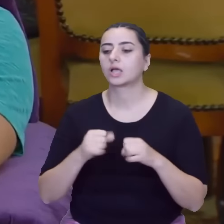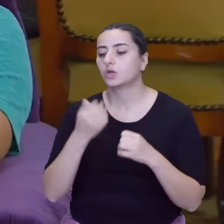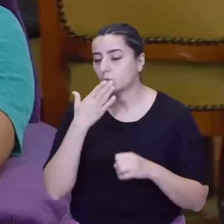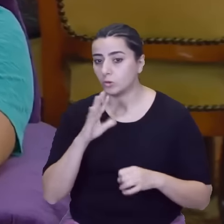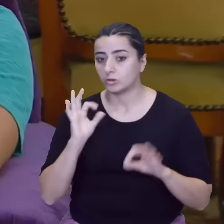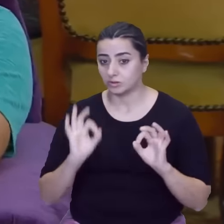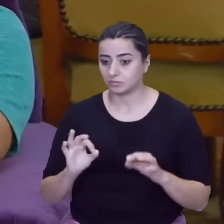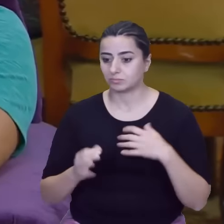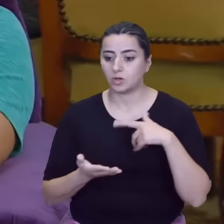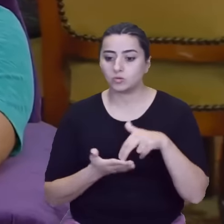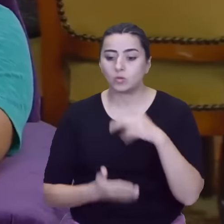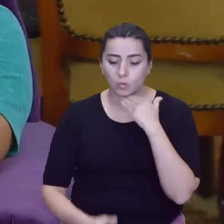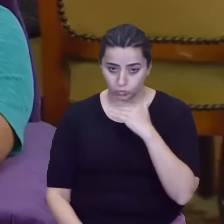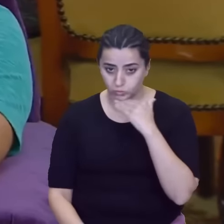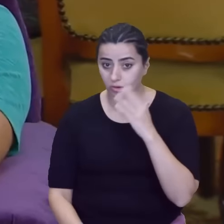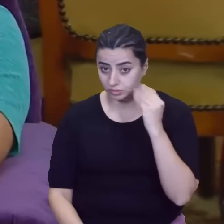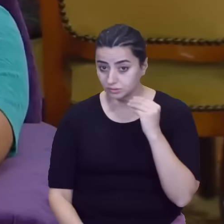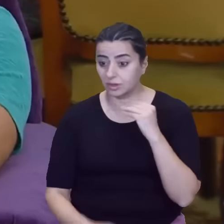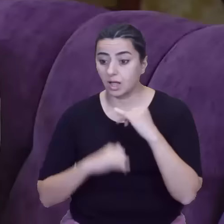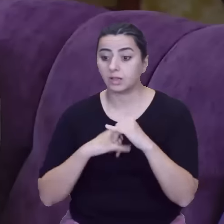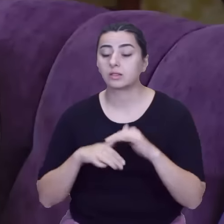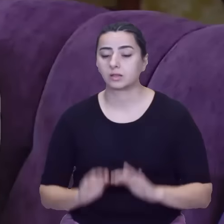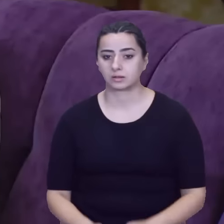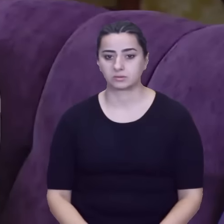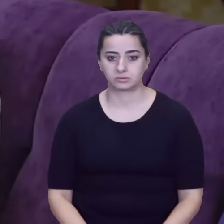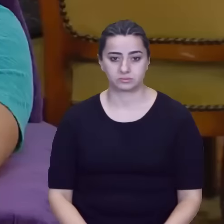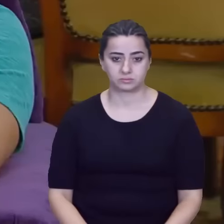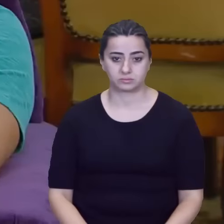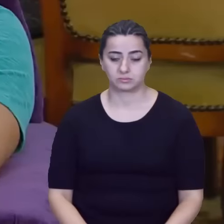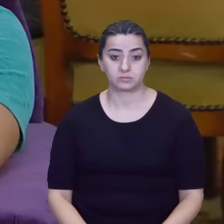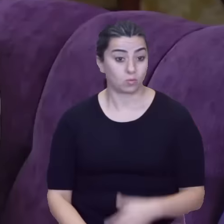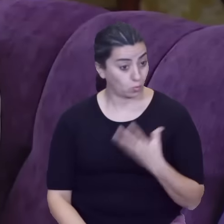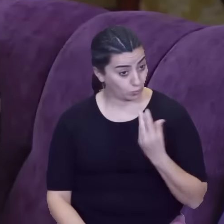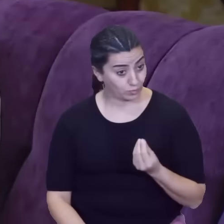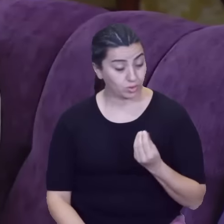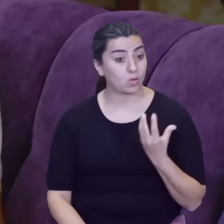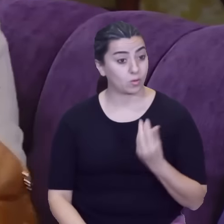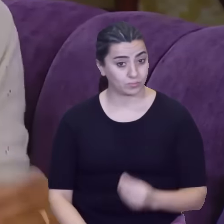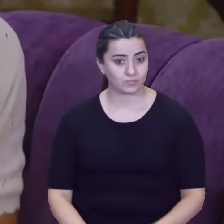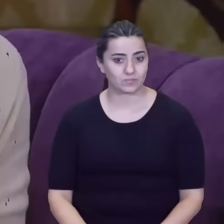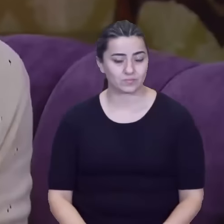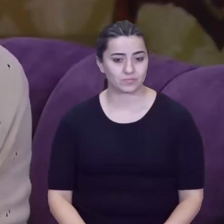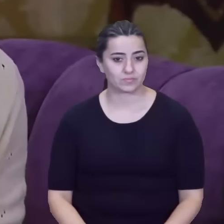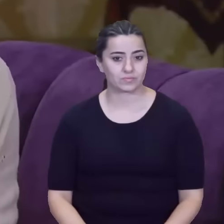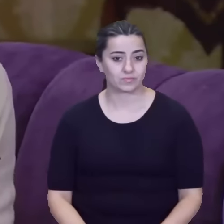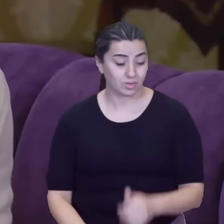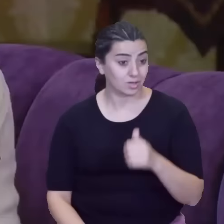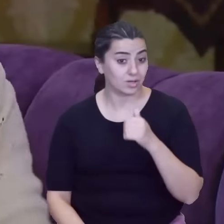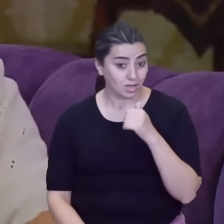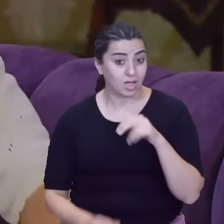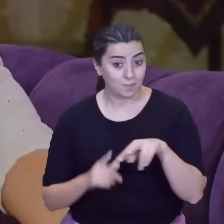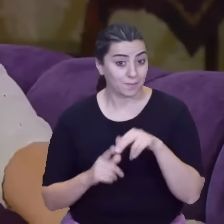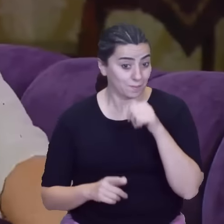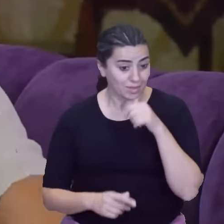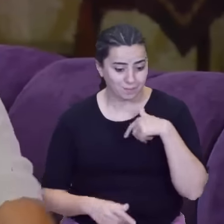kırılmamıştı. Ama ben yürüyemiyordum. Tamam mı? Aynı şey değil. Öyle mi? Evet. Öyle mi? Evet. Ahmet Bey, bakar mısınız?